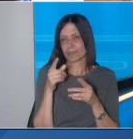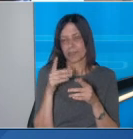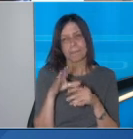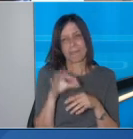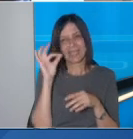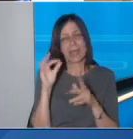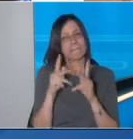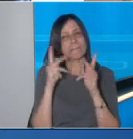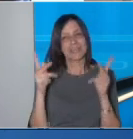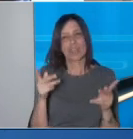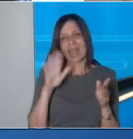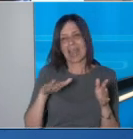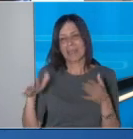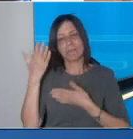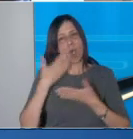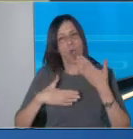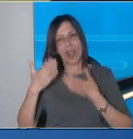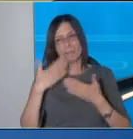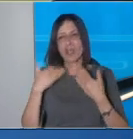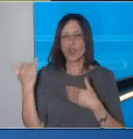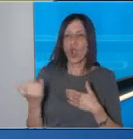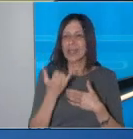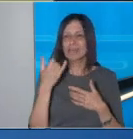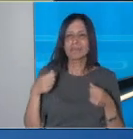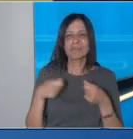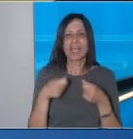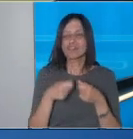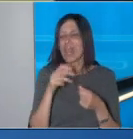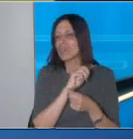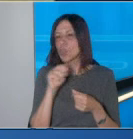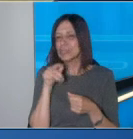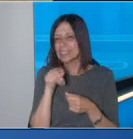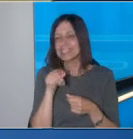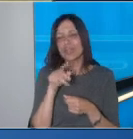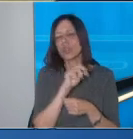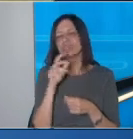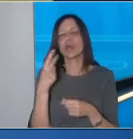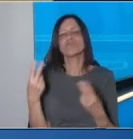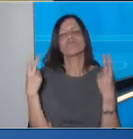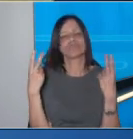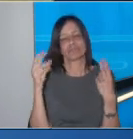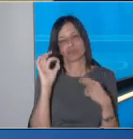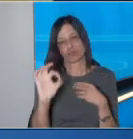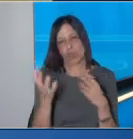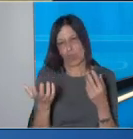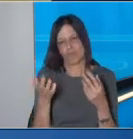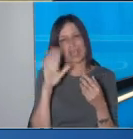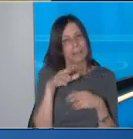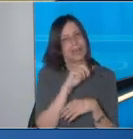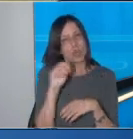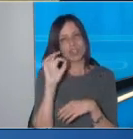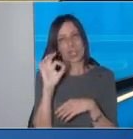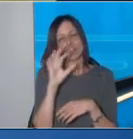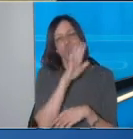מצא גם פתרונות לילדים עולים. כל הזמן היה סביב הנושא הזה, הנושא הזה היה מעל ומעבר בשבילו. גם הנושא של